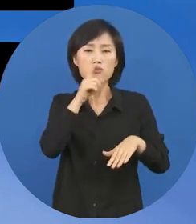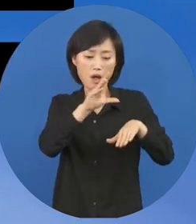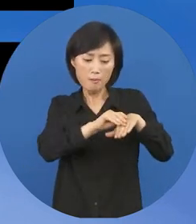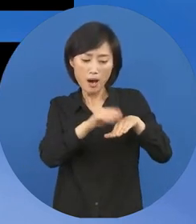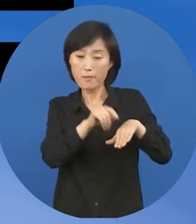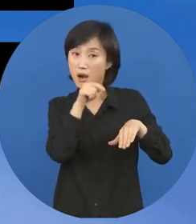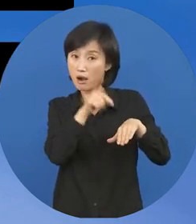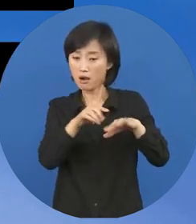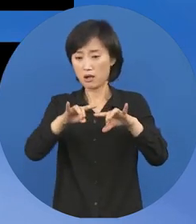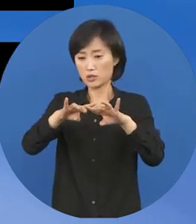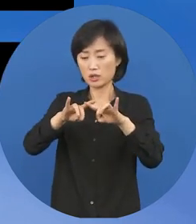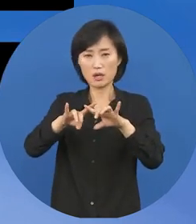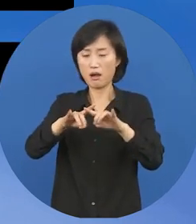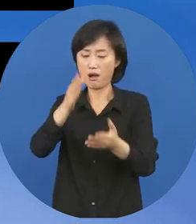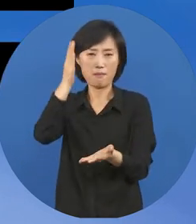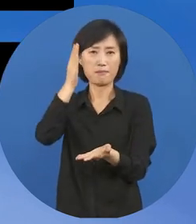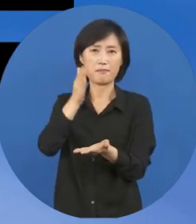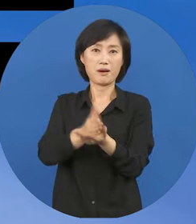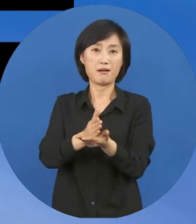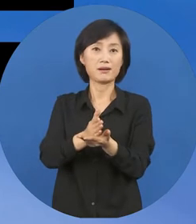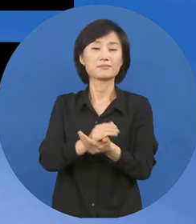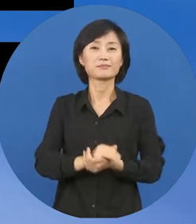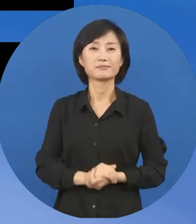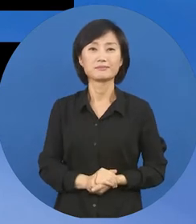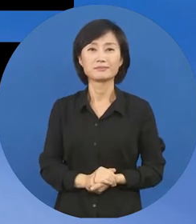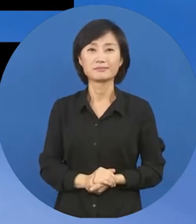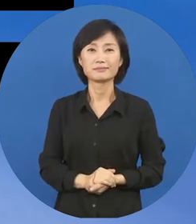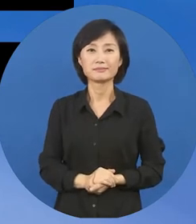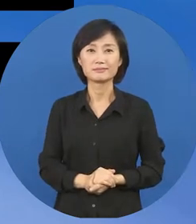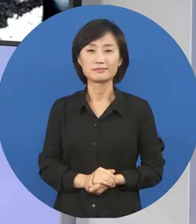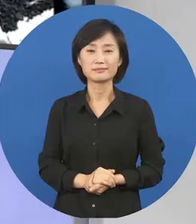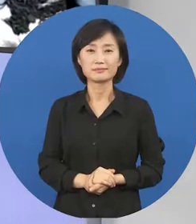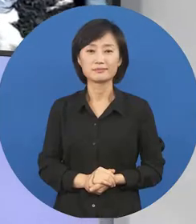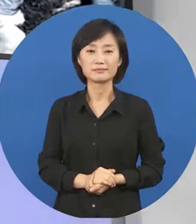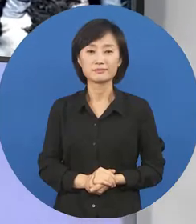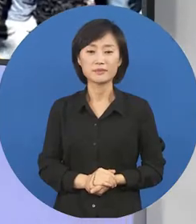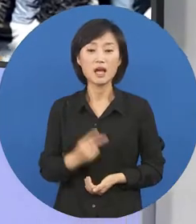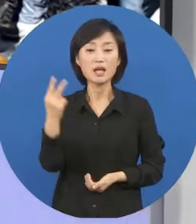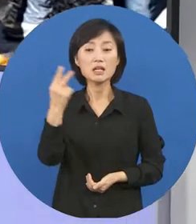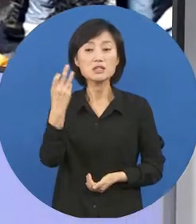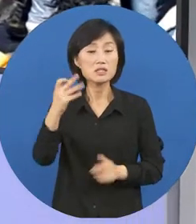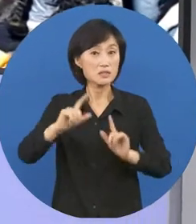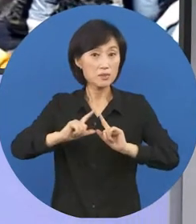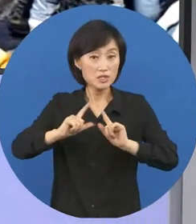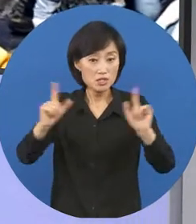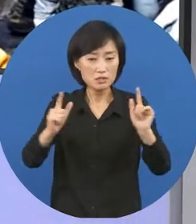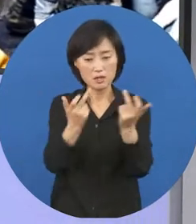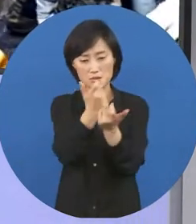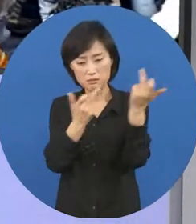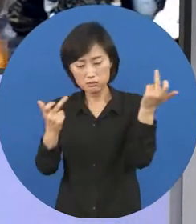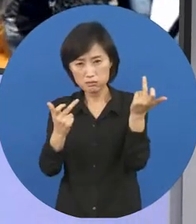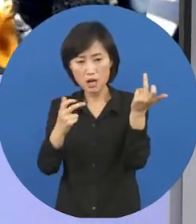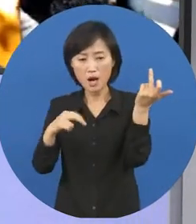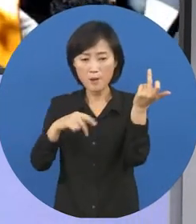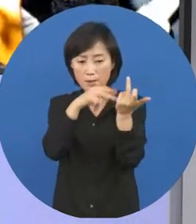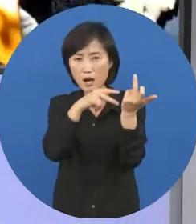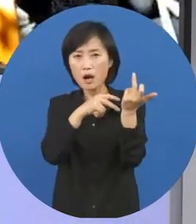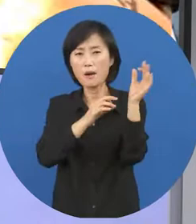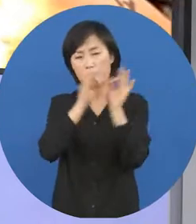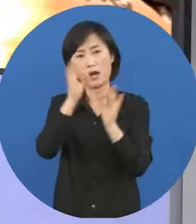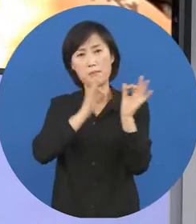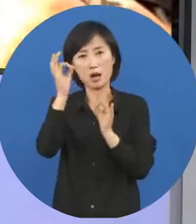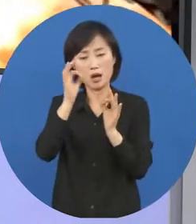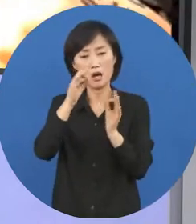또 젖은 손으로 전기기기 는 절대 만지지 말아야 겠지요 2012년 산악사고 통계를 보면